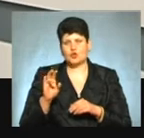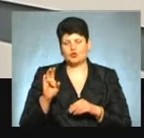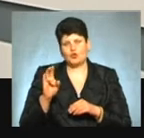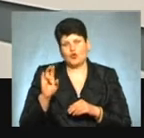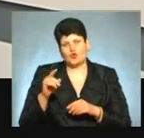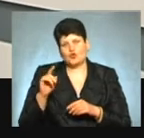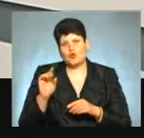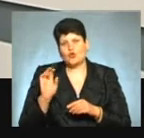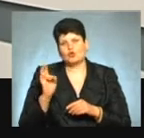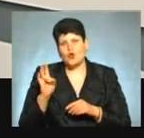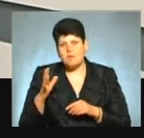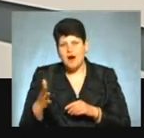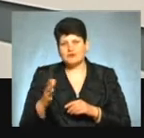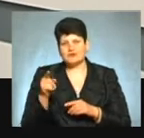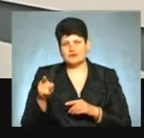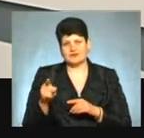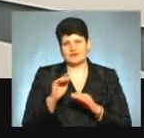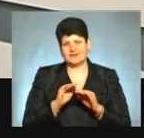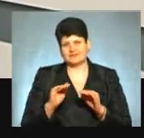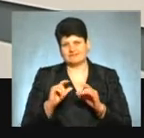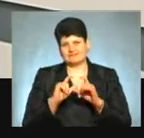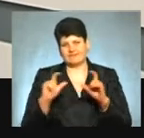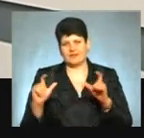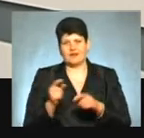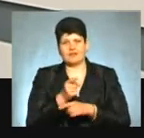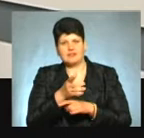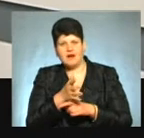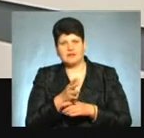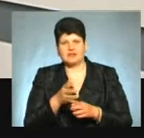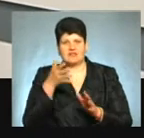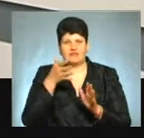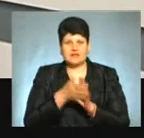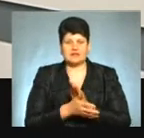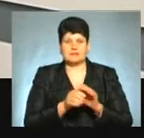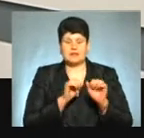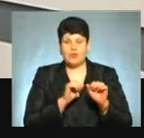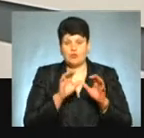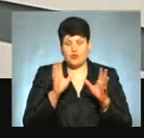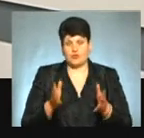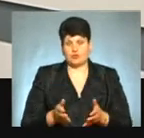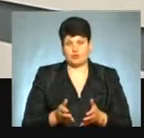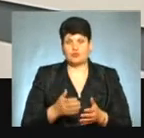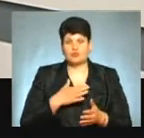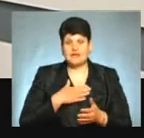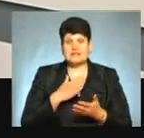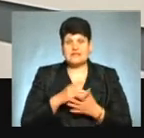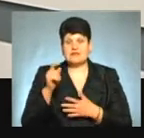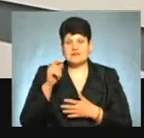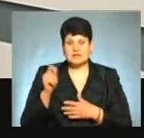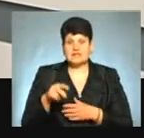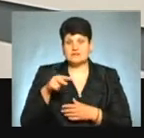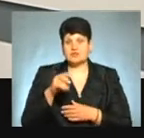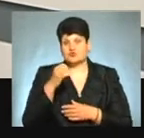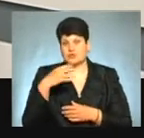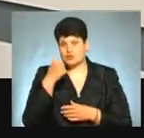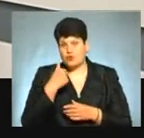її немовлятками в колясках оформлені в виді танків, з її шаленими витратами на оборону і врешті-решт. У нас є війна. Війна з 14-го